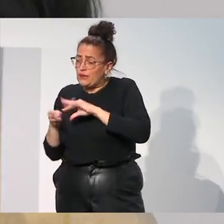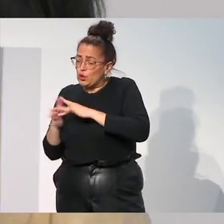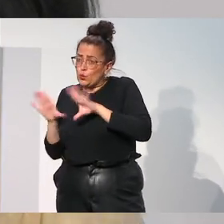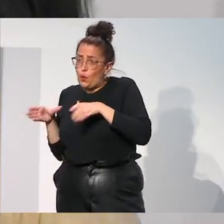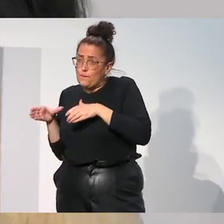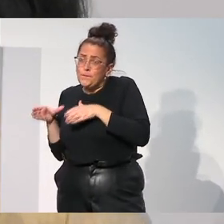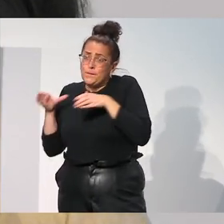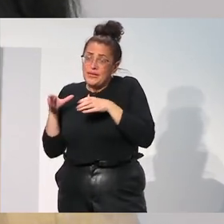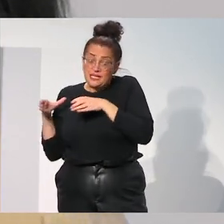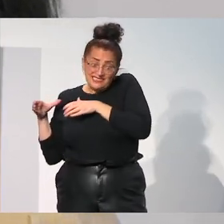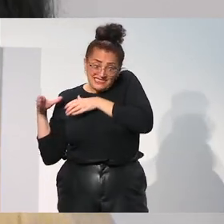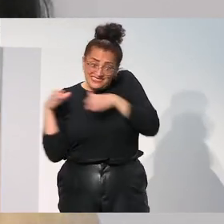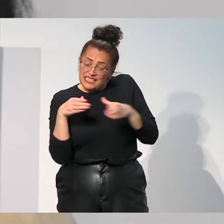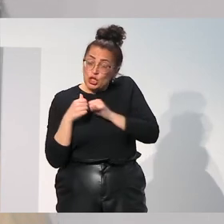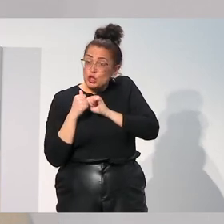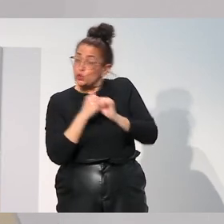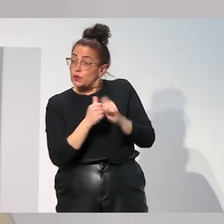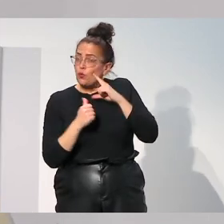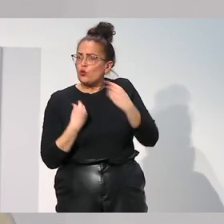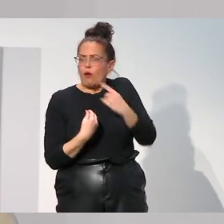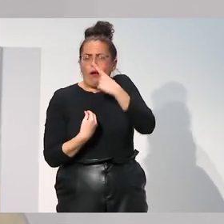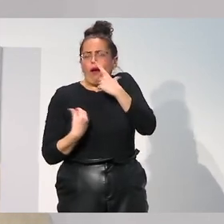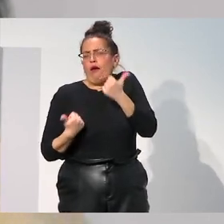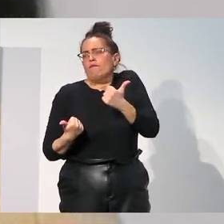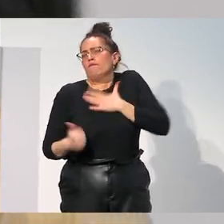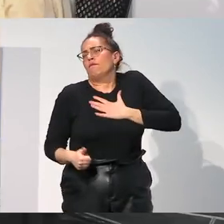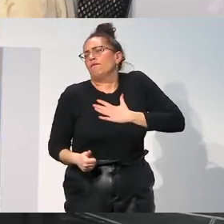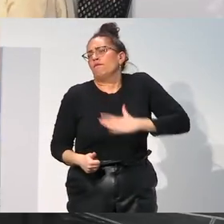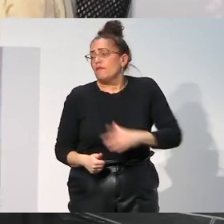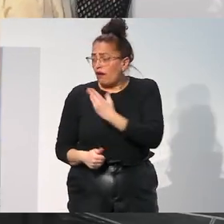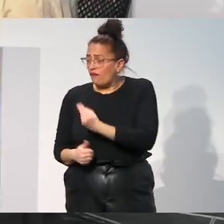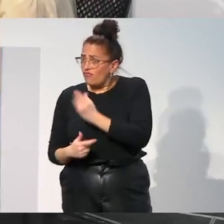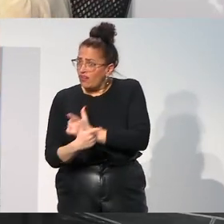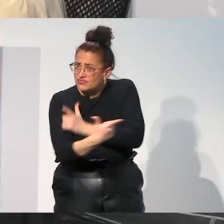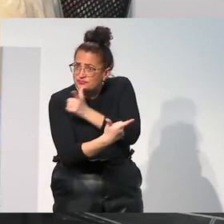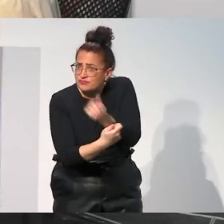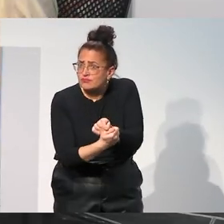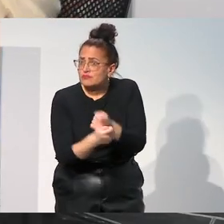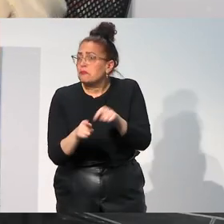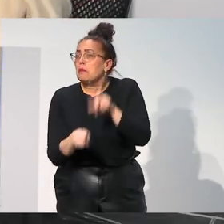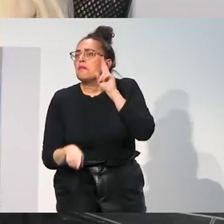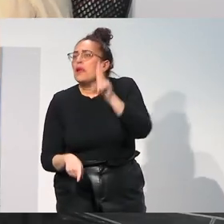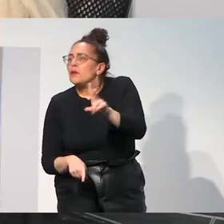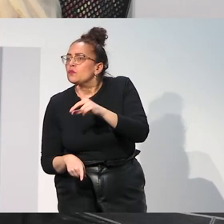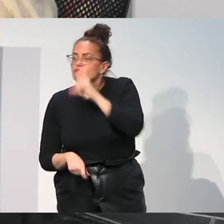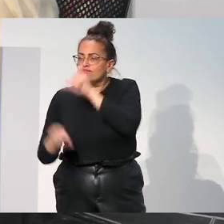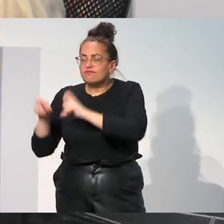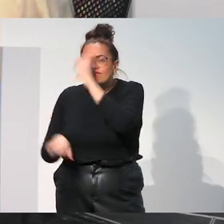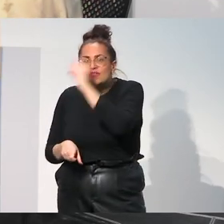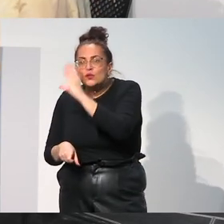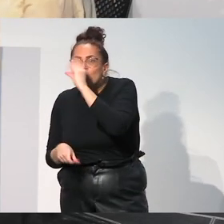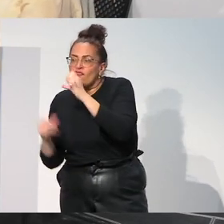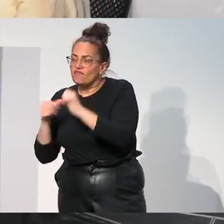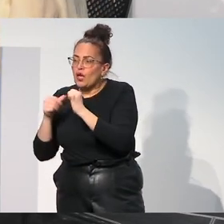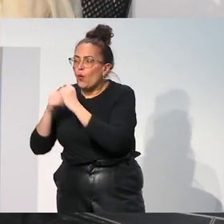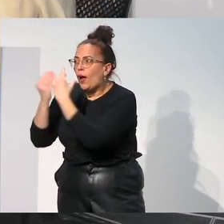bien. Tout est fait autour du pingouin. Les enfants s'adaptent aussi, ça devient quelque chose d'habituel. Les étudiants qui viennent aussi prendre des